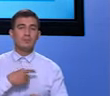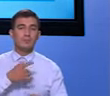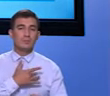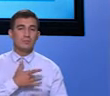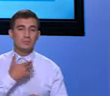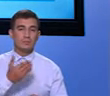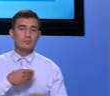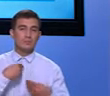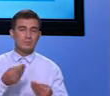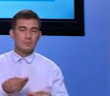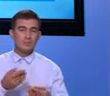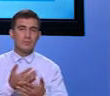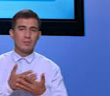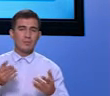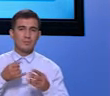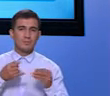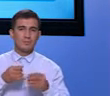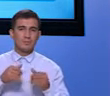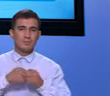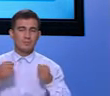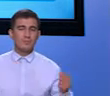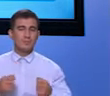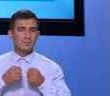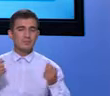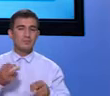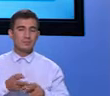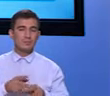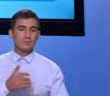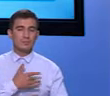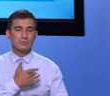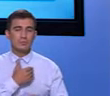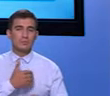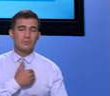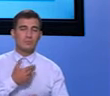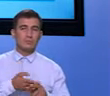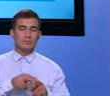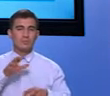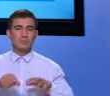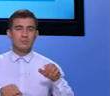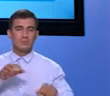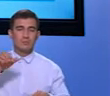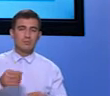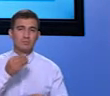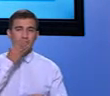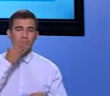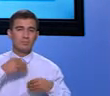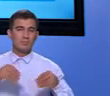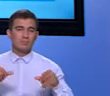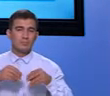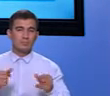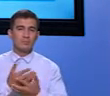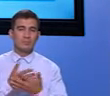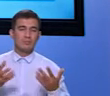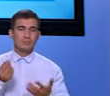qondirish uchun yirik-yirik yerlarga ehtiyoj seziladi va natijada ko'proq yerlarni unumdor qilish va